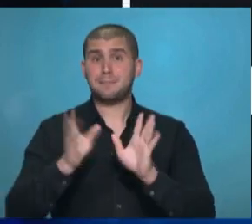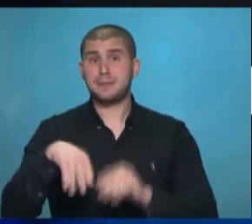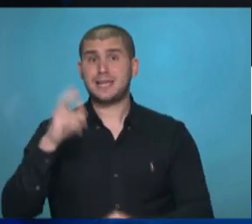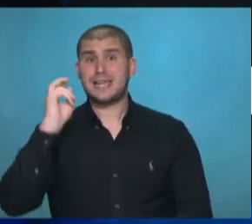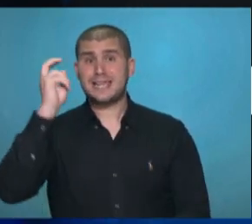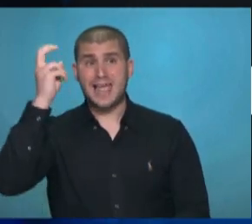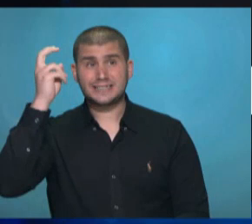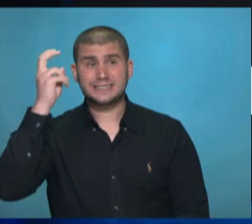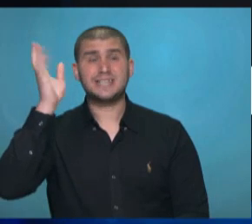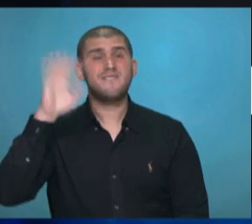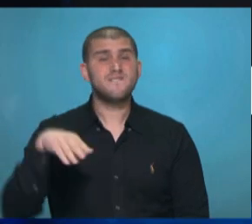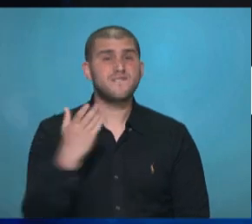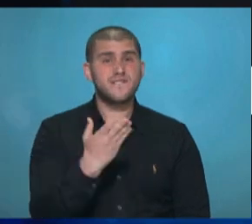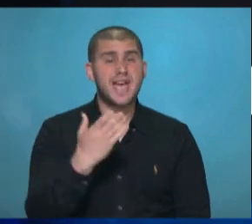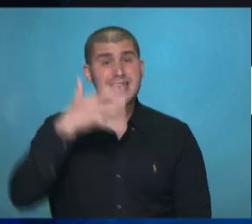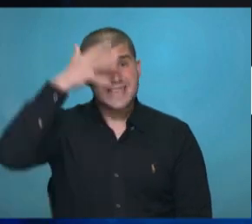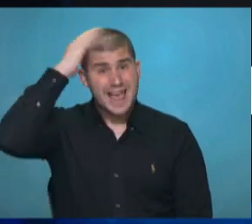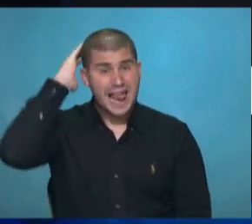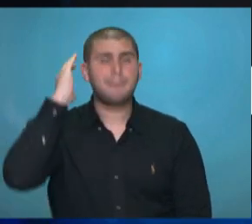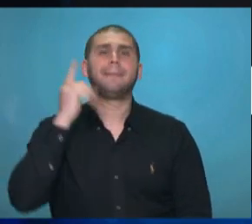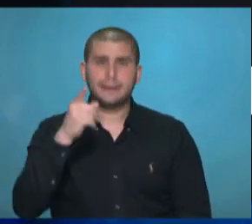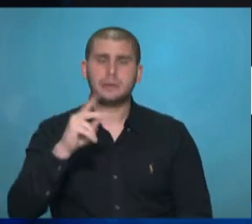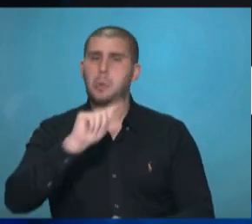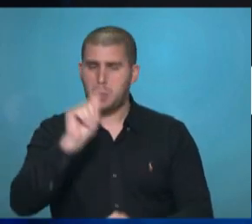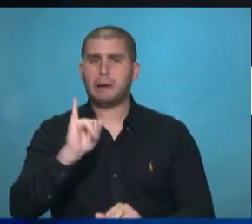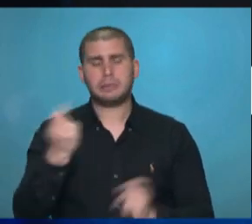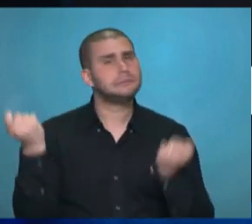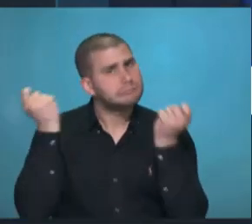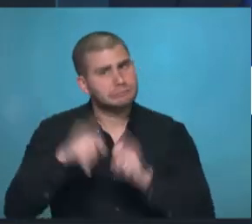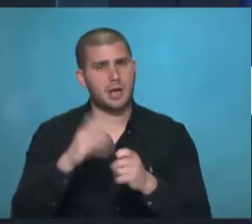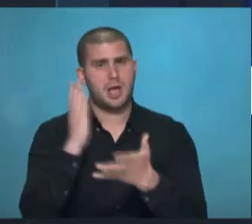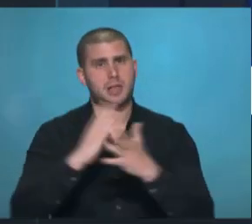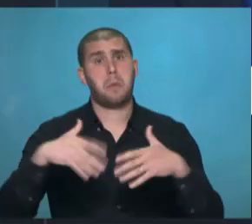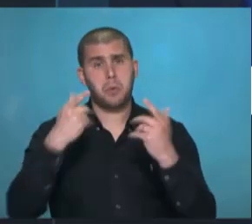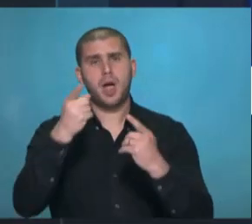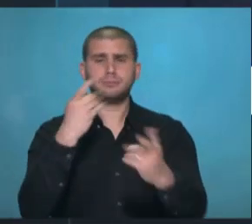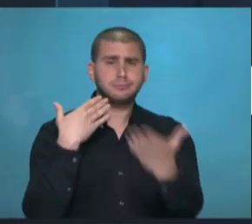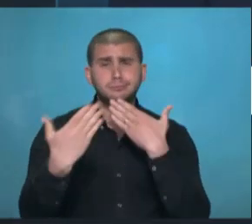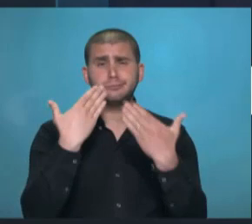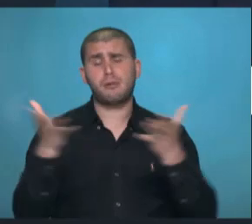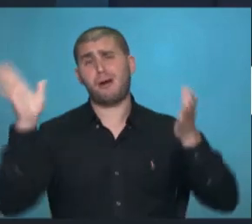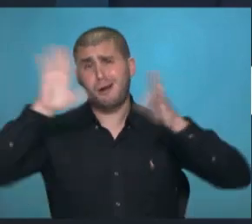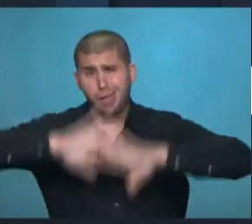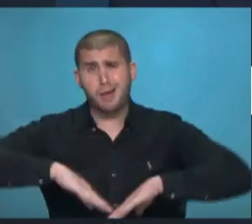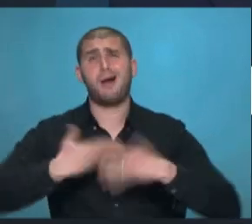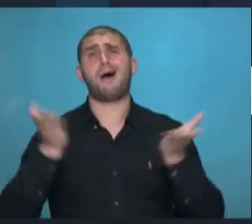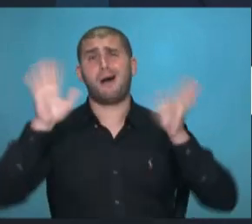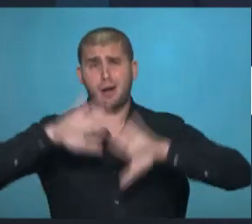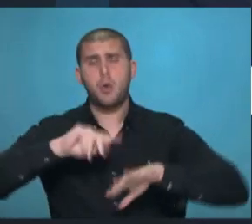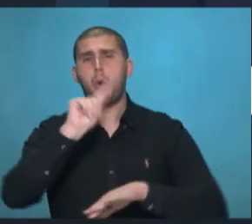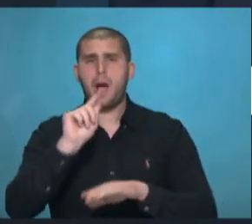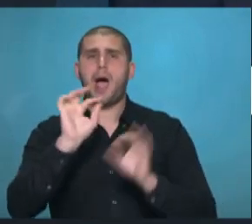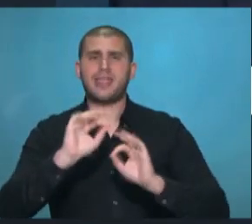בין, גנץ לבין יאיר לפיד ייסגר. עד שעות הבוקר, הם הולכים לשבת כל הלילה, עדיין יש מחלוקת,